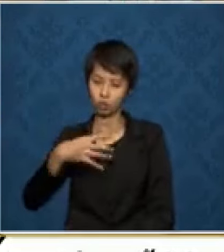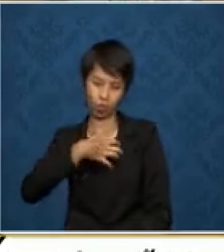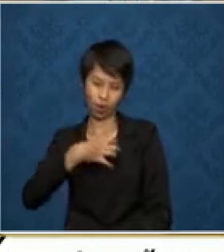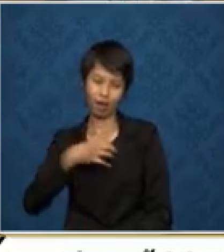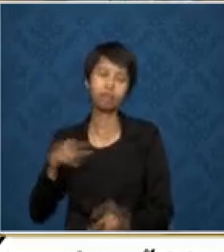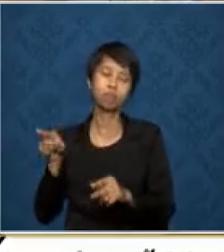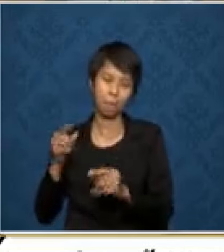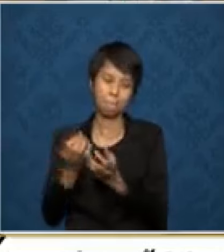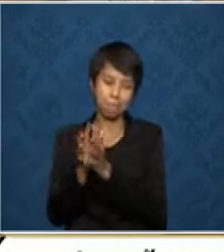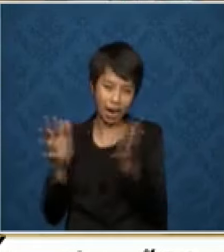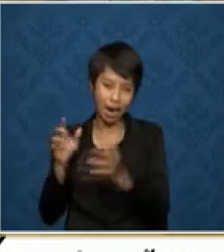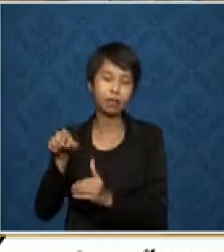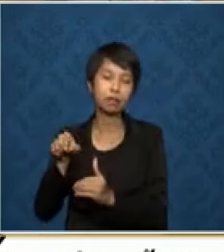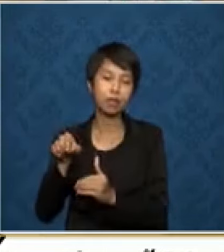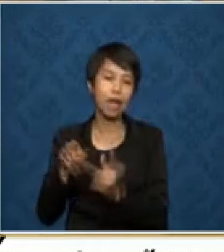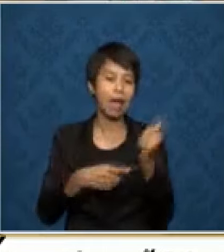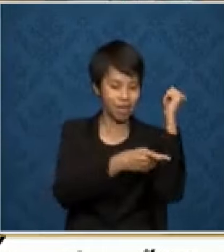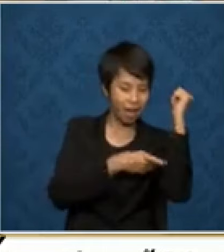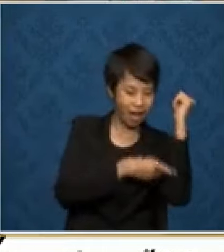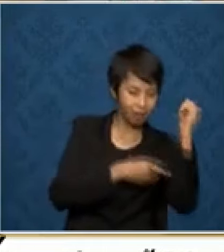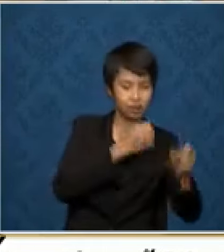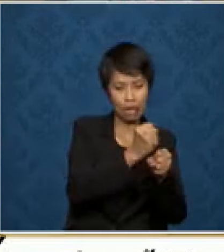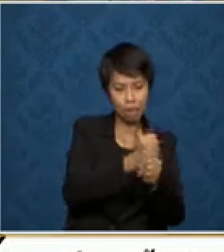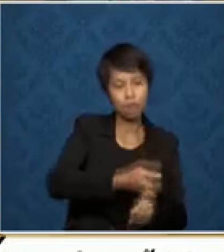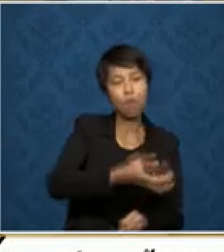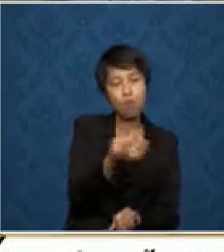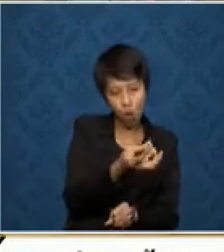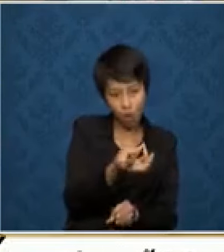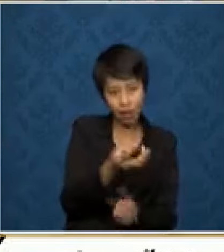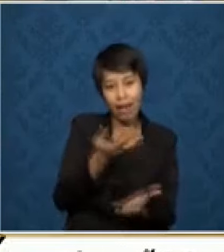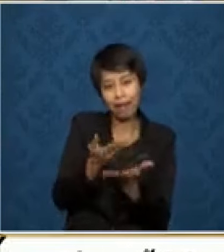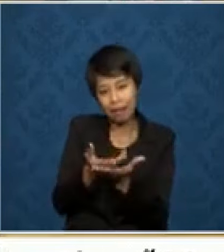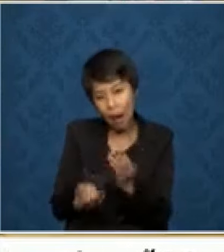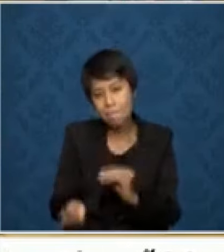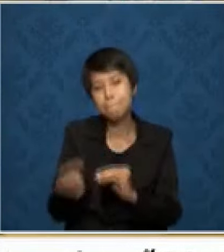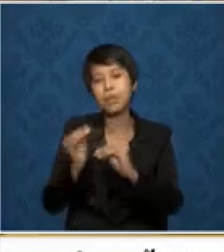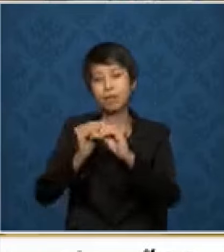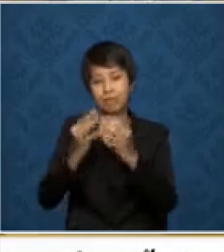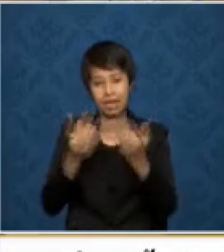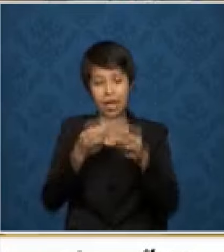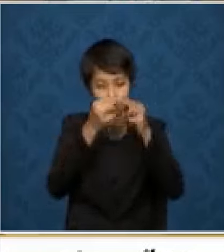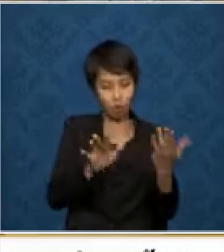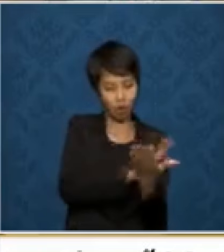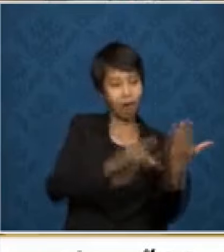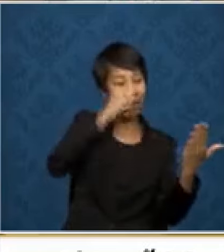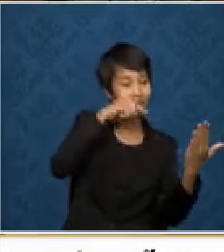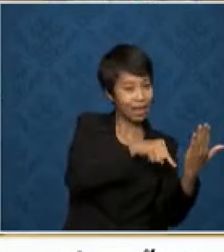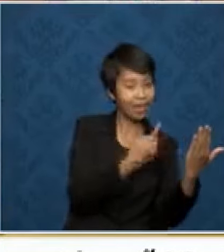sulyยางมันจึงขึ้นขึ้นมาแล้วยางไม่ได้ขึ้นเฉพาะประเทศไทยขึ้นทั้ง